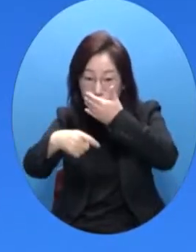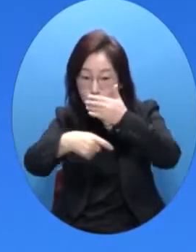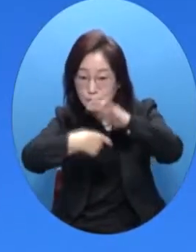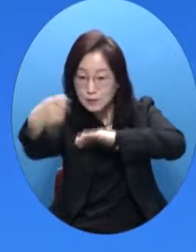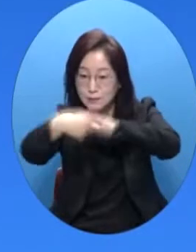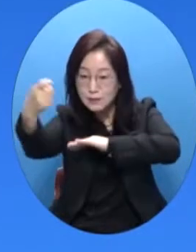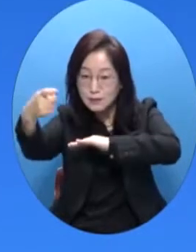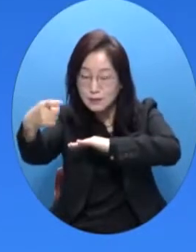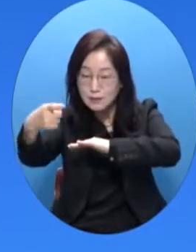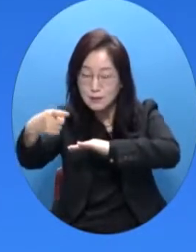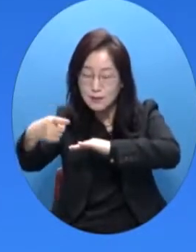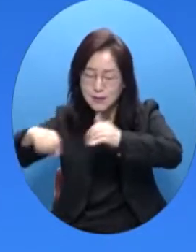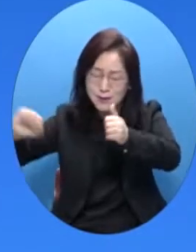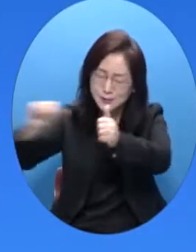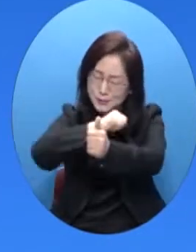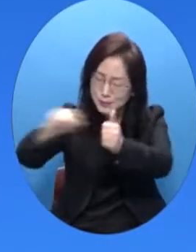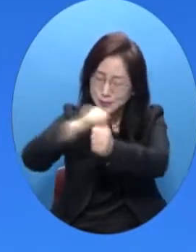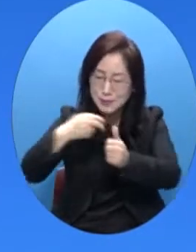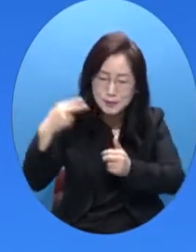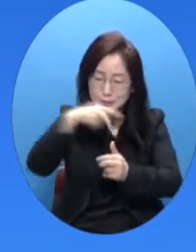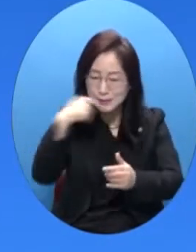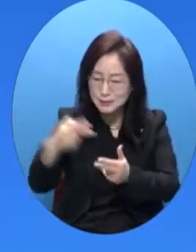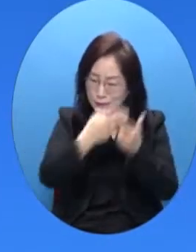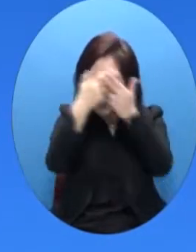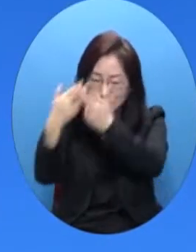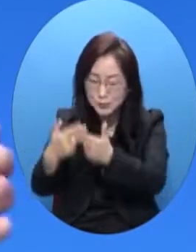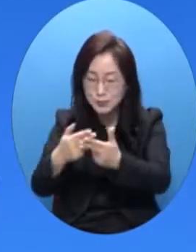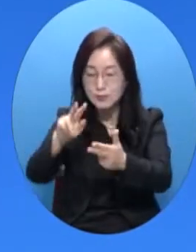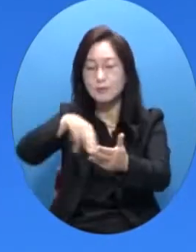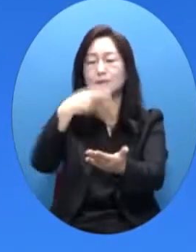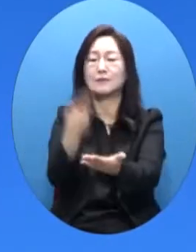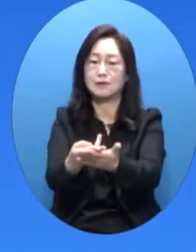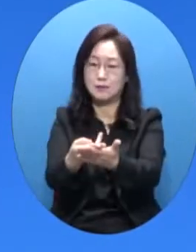힘이 맞고 피투성이 되어 쓰러져 있을 때에